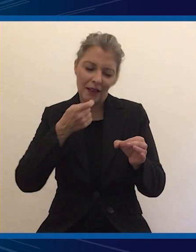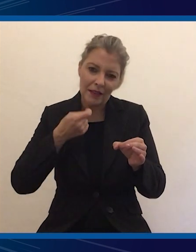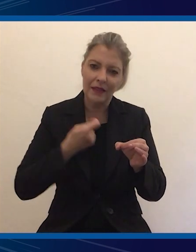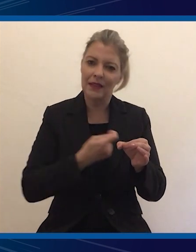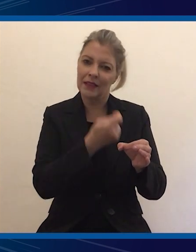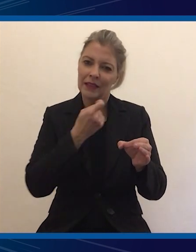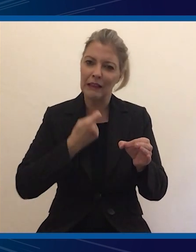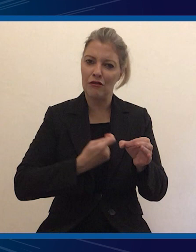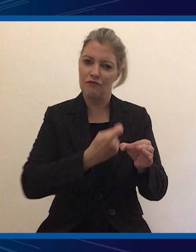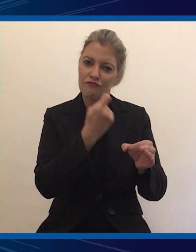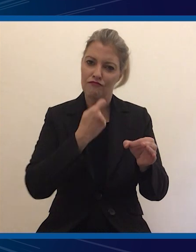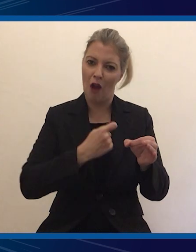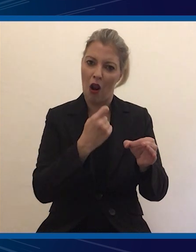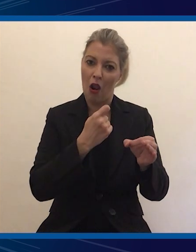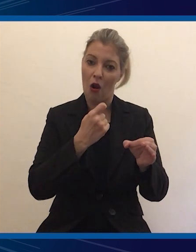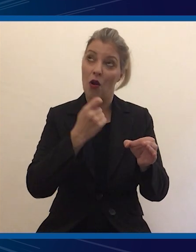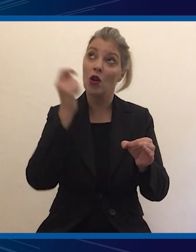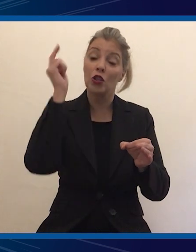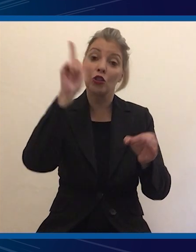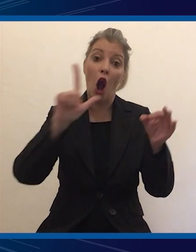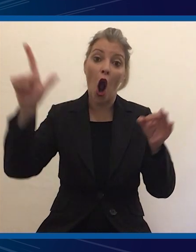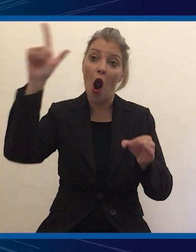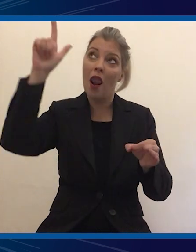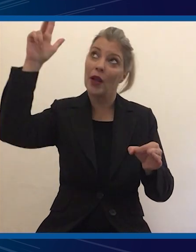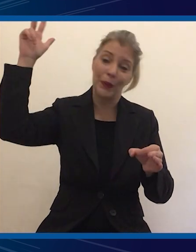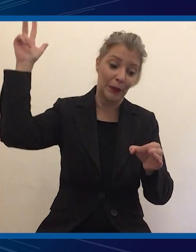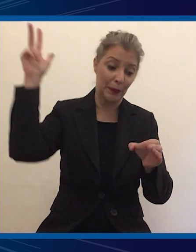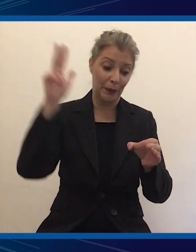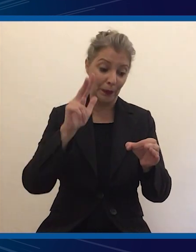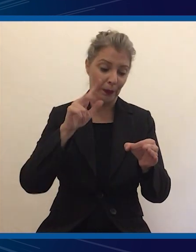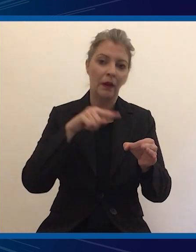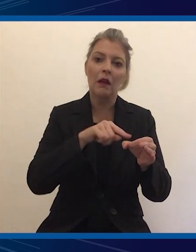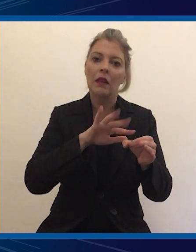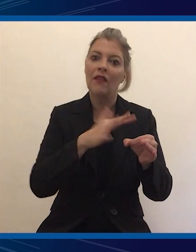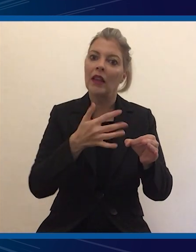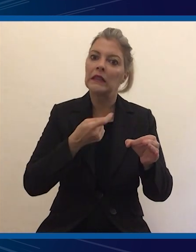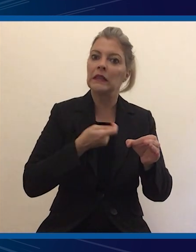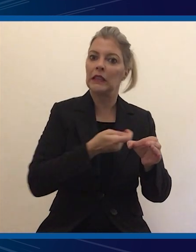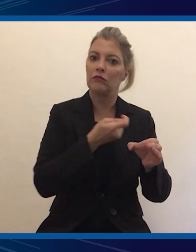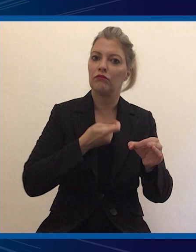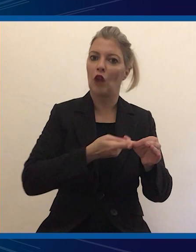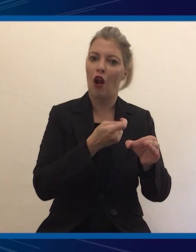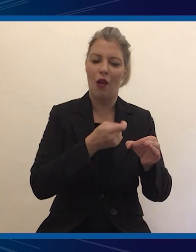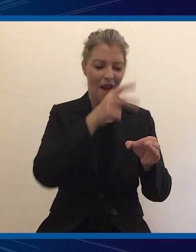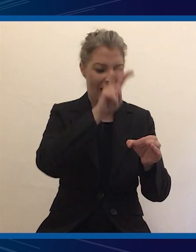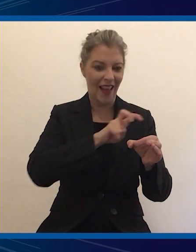Quando una molecola assorbe la luce solare passa dal suo stato fondamentale ad uno stato eccitato.